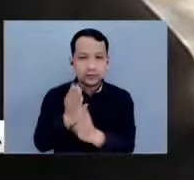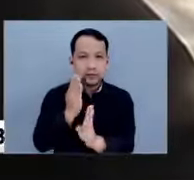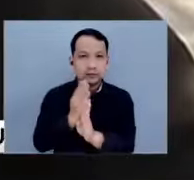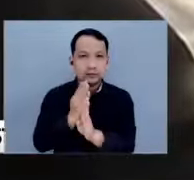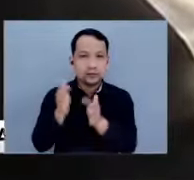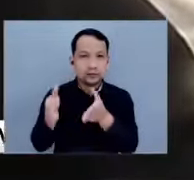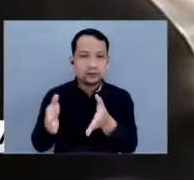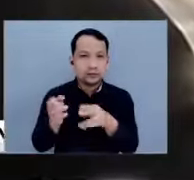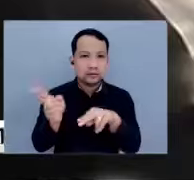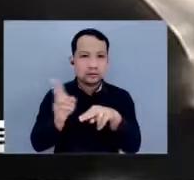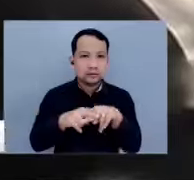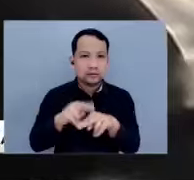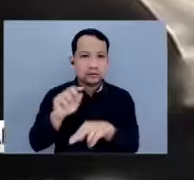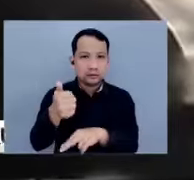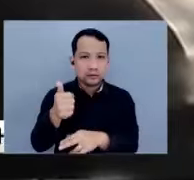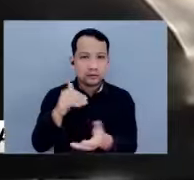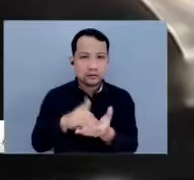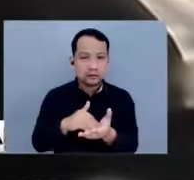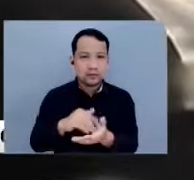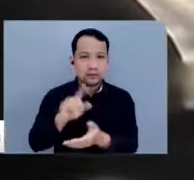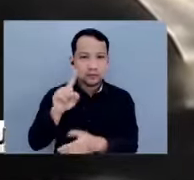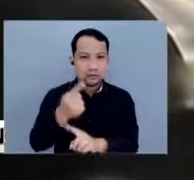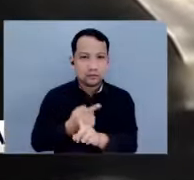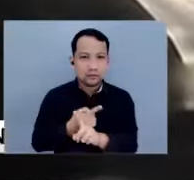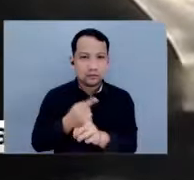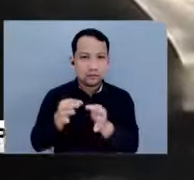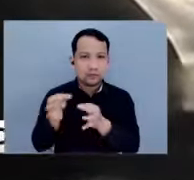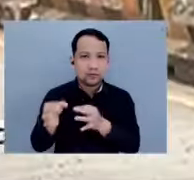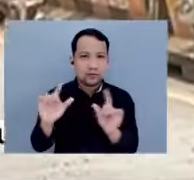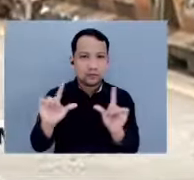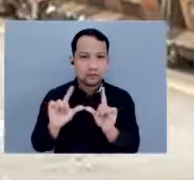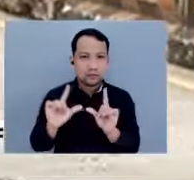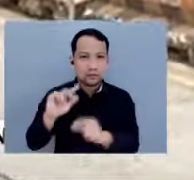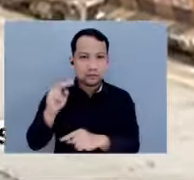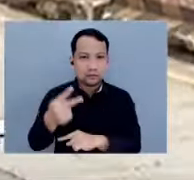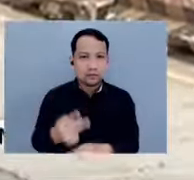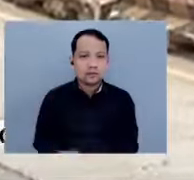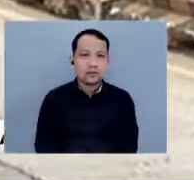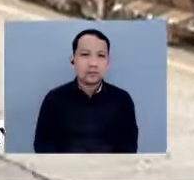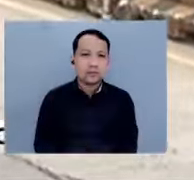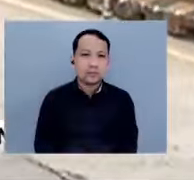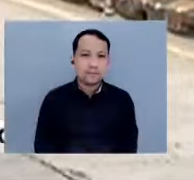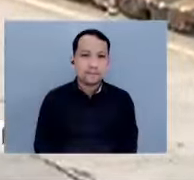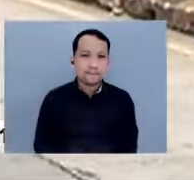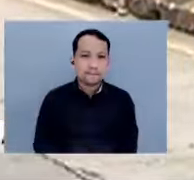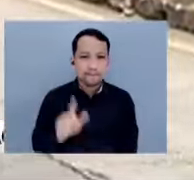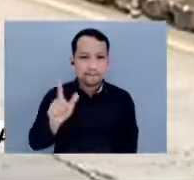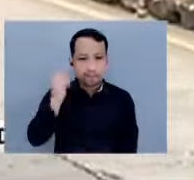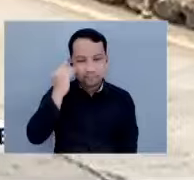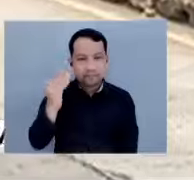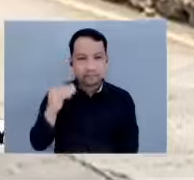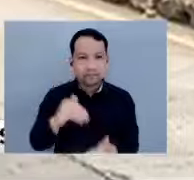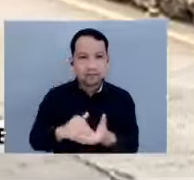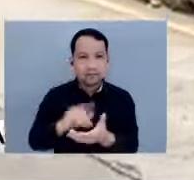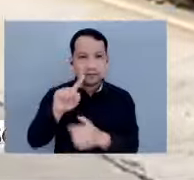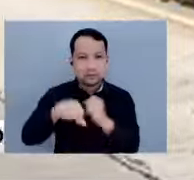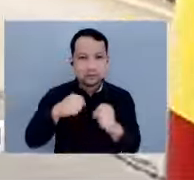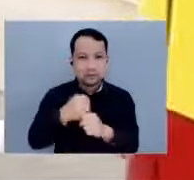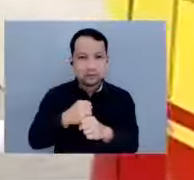Tataas yan sa 10,000 pesos at 1-month suspension ng lisensya sa second offense at 20,000 pesos at isang taong suspension naman sa